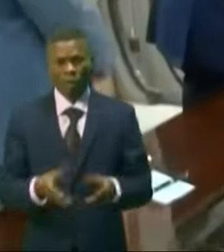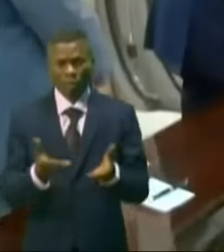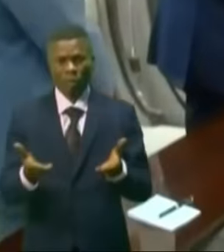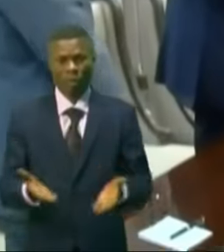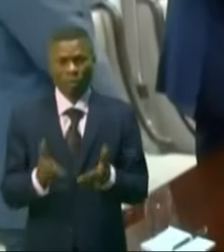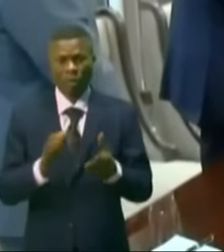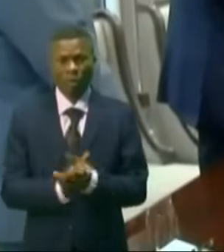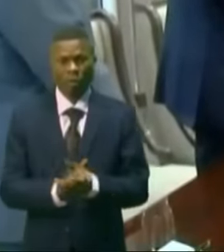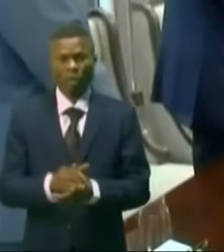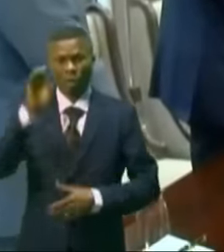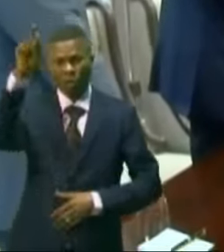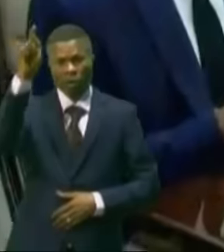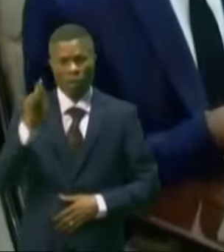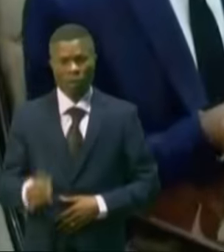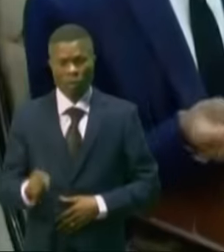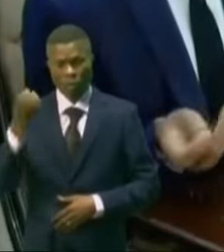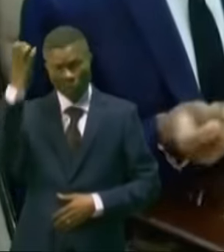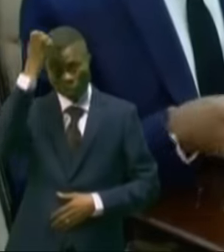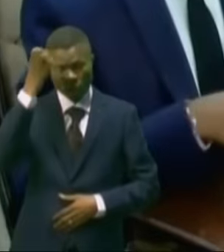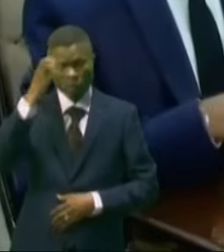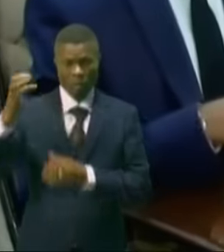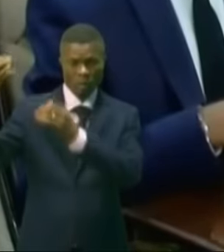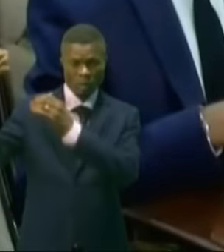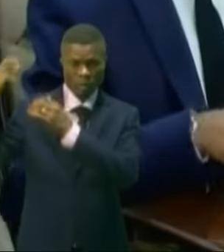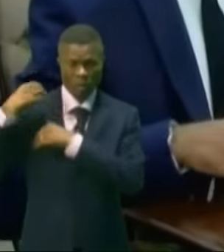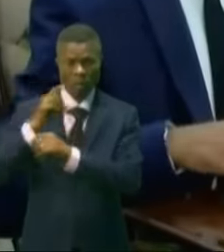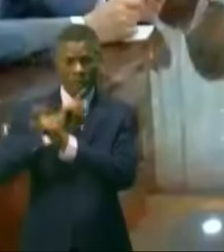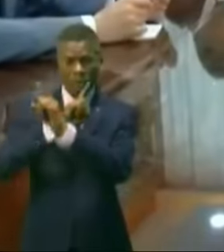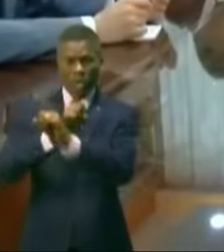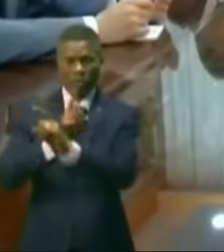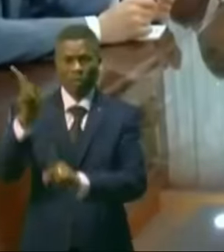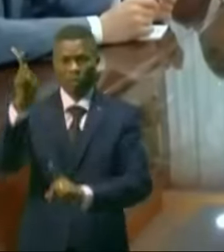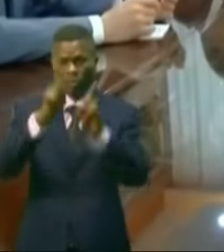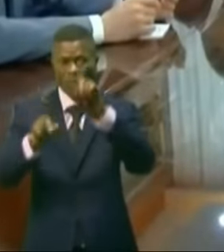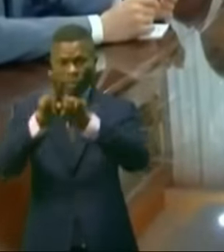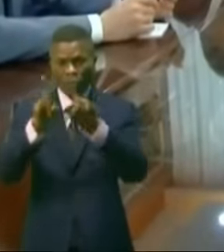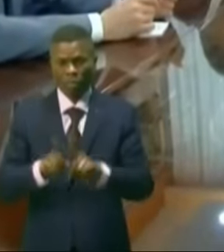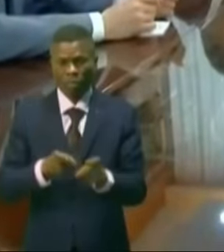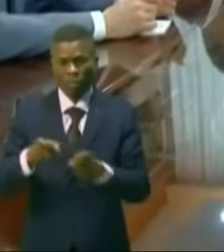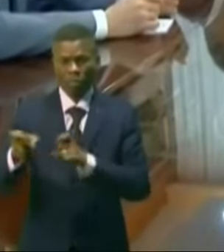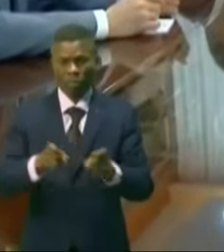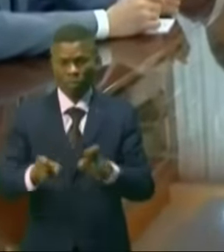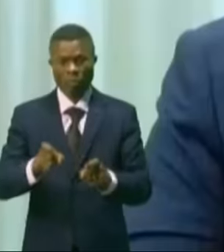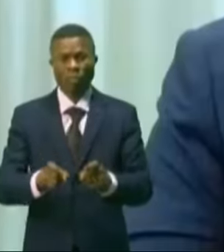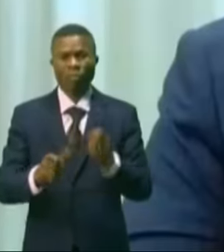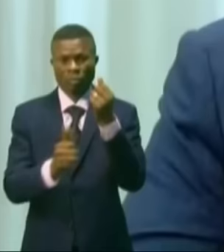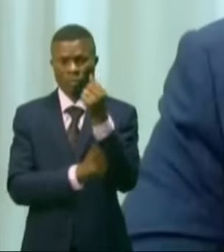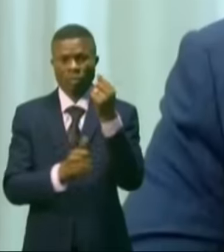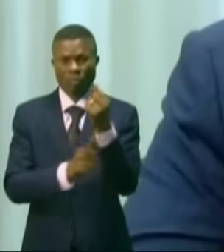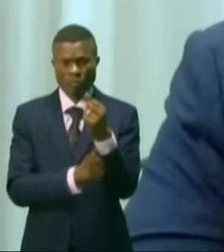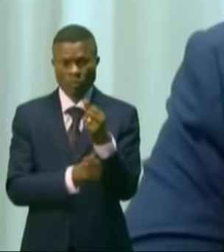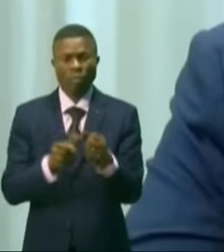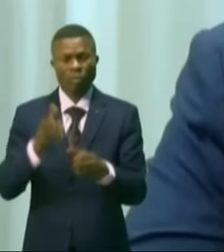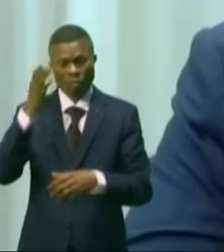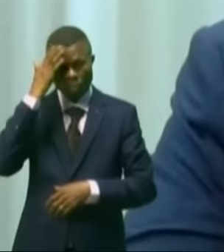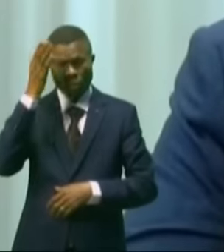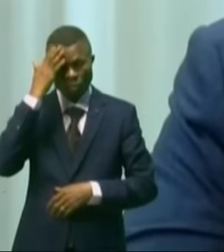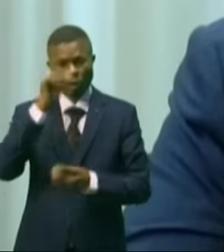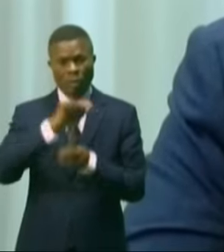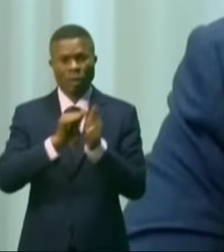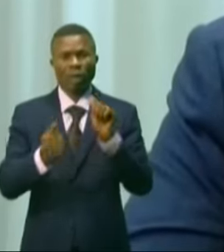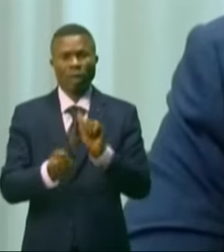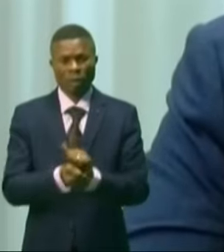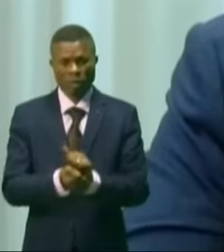le commissaire européen en charge de la protection civile et de la gestion de la crise vient s'enquérir de la